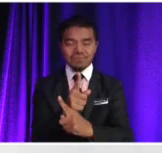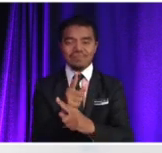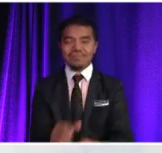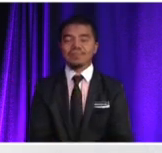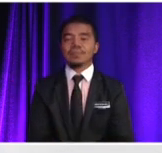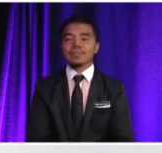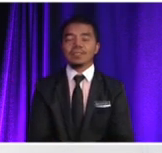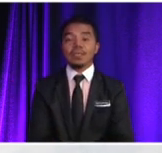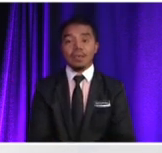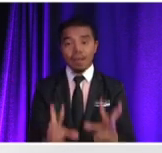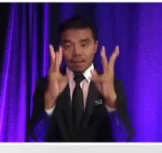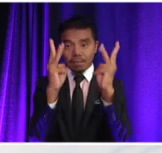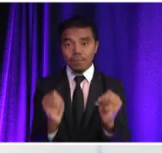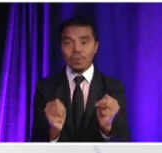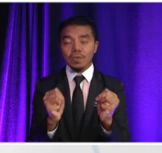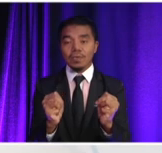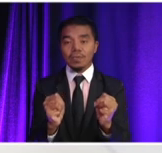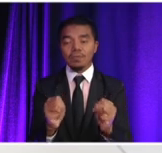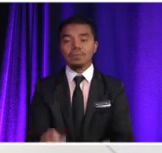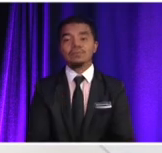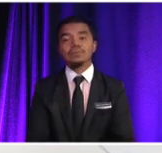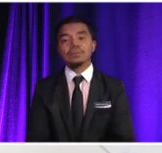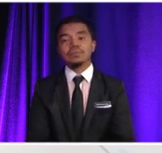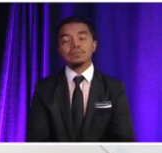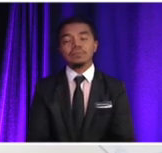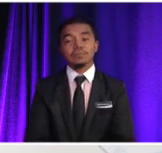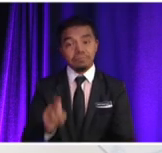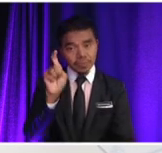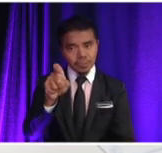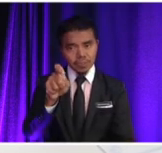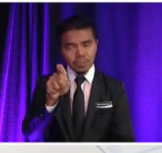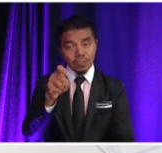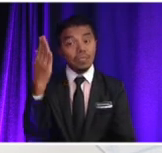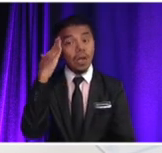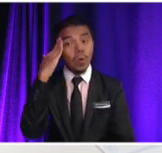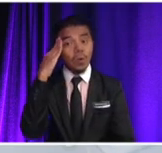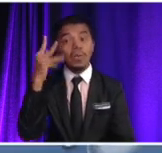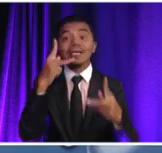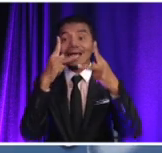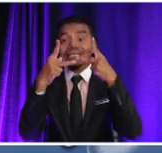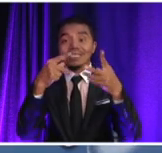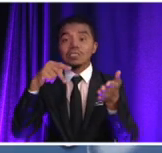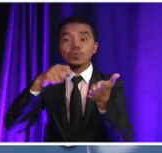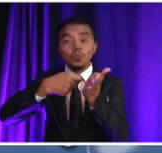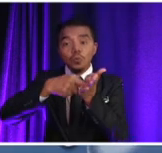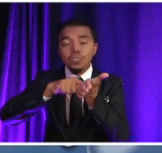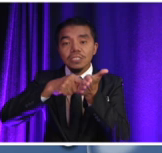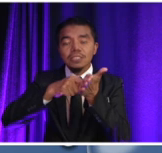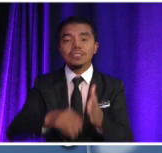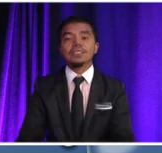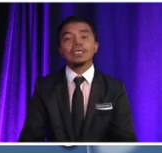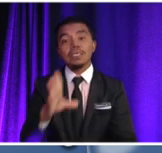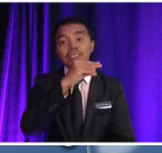perlu mengenal pasti kata kekunci yaitu definisi dan perlu juga mengenal pasti Berapa jumlah